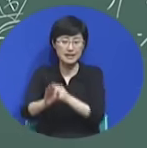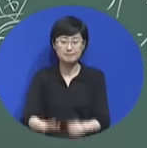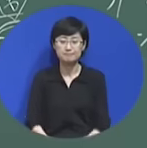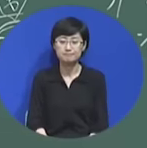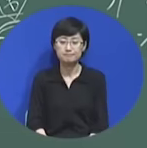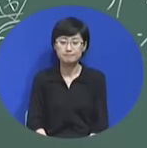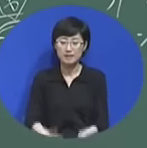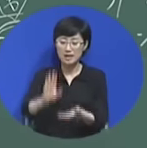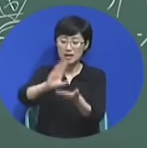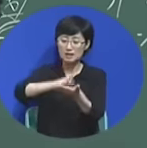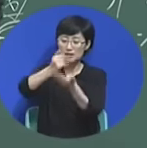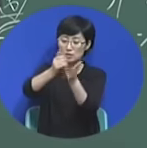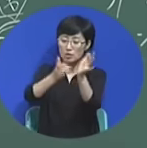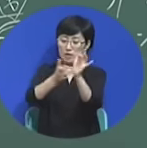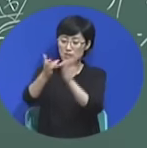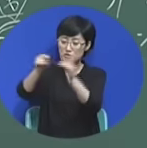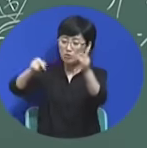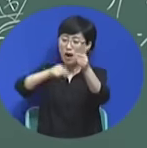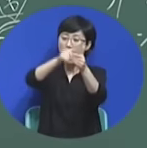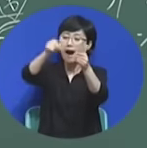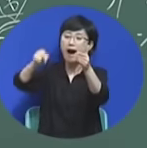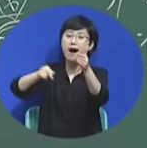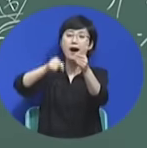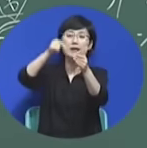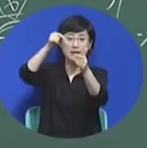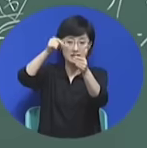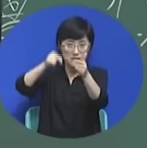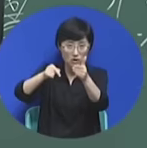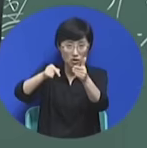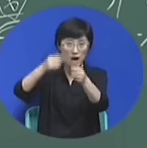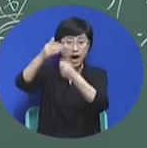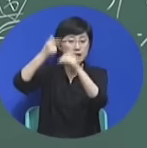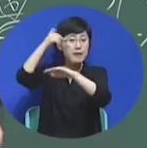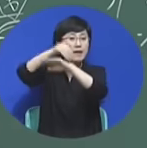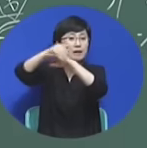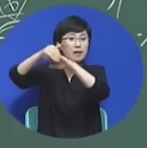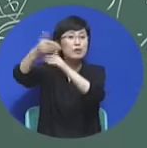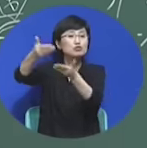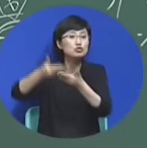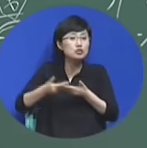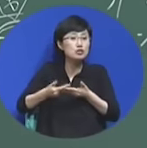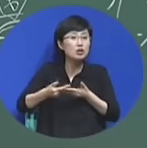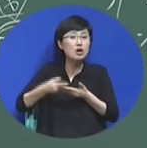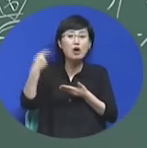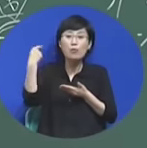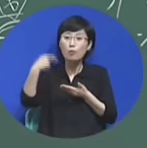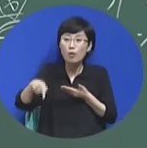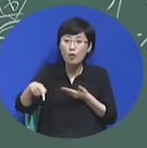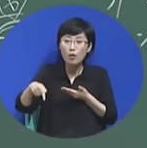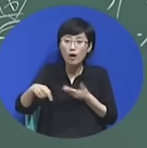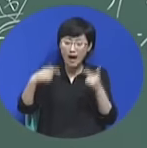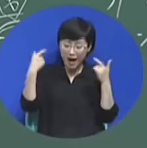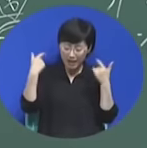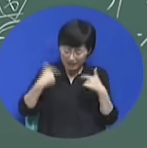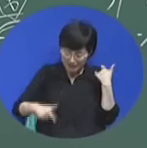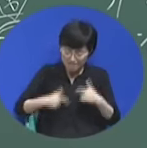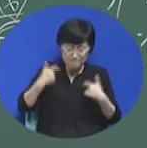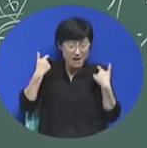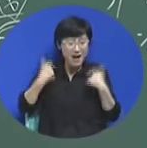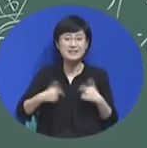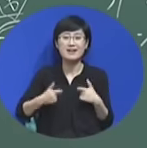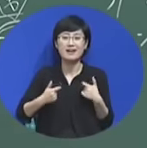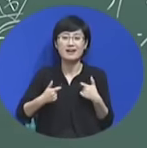神的旨意. 그리스도 예수 안에서 우리에게 주신 하나님의 뜻이래요. 这是在基督耶稣里 神所赐给我们的 그게 뭐예요? 神的旨意是什么? 항상 기뻐해야 돼.